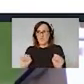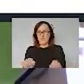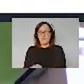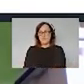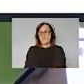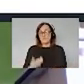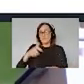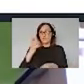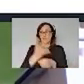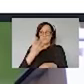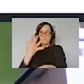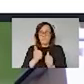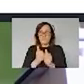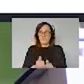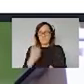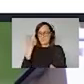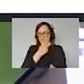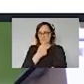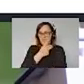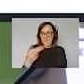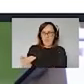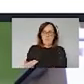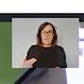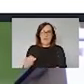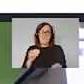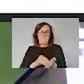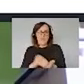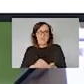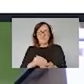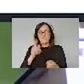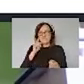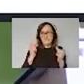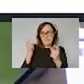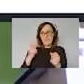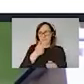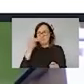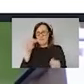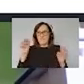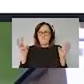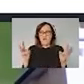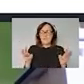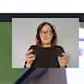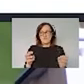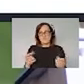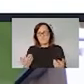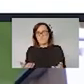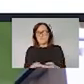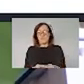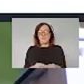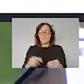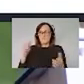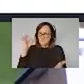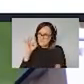przykłady, ciekawy temat, prowadzący, zaangażowanie, fachowość, praktyka, interakcja, tematy, warsztaty, w ogóle żeby były warsztaty, tak?